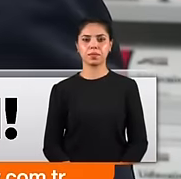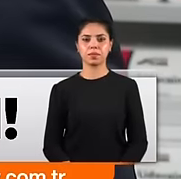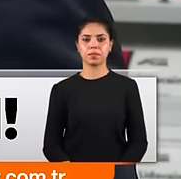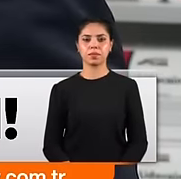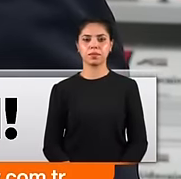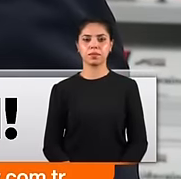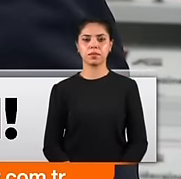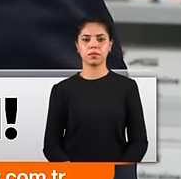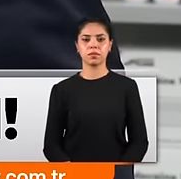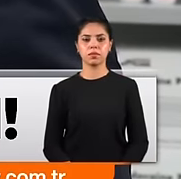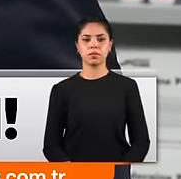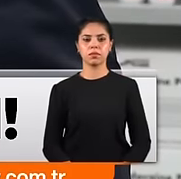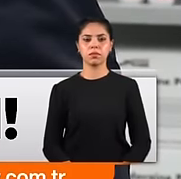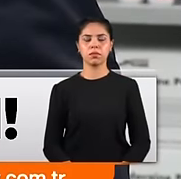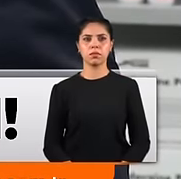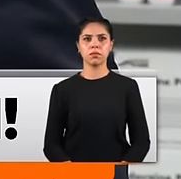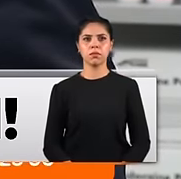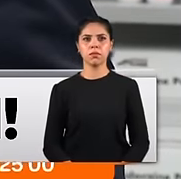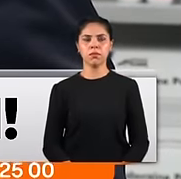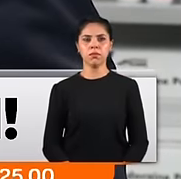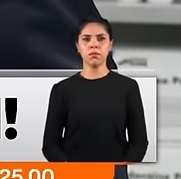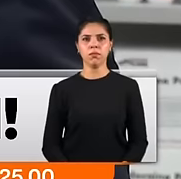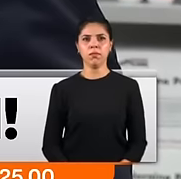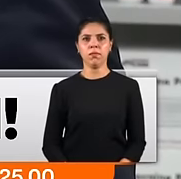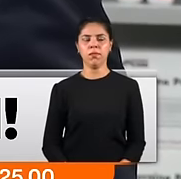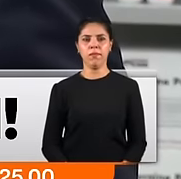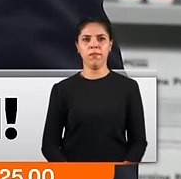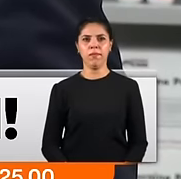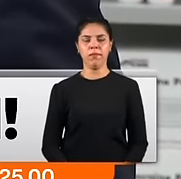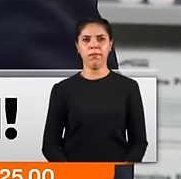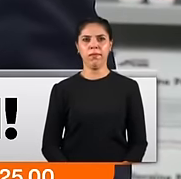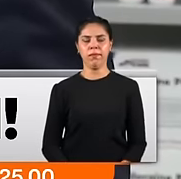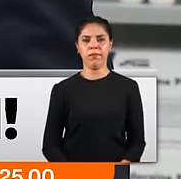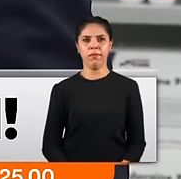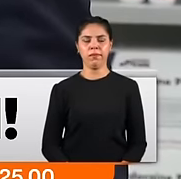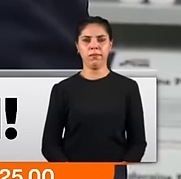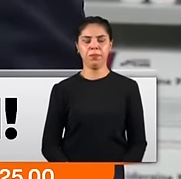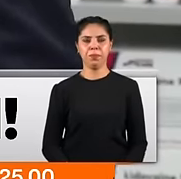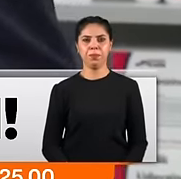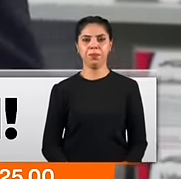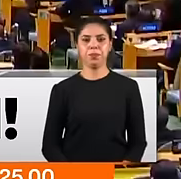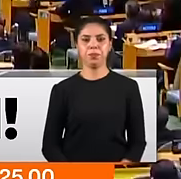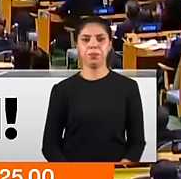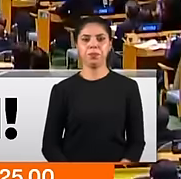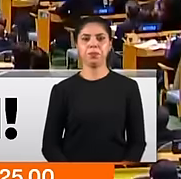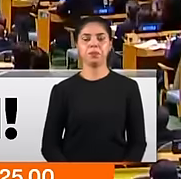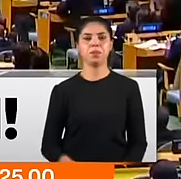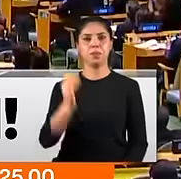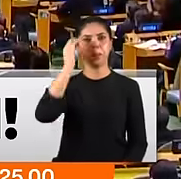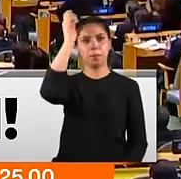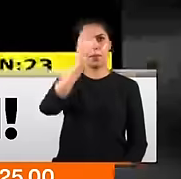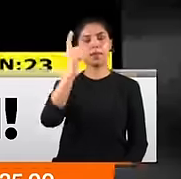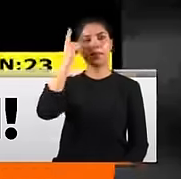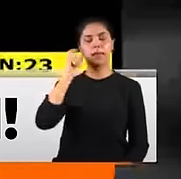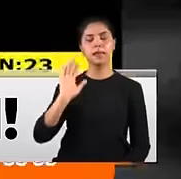Sivil hayatların nasıl kurtarılacağına odaklanmalarını istiyorum. Hamas'ın peşinden gitmeyi bırakmayın ama daha dikkatli olun. Biden İsrail'e